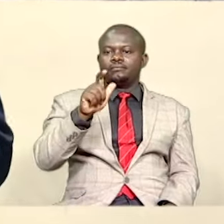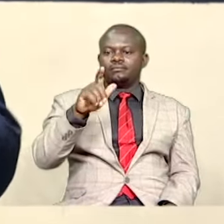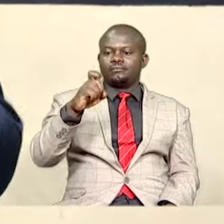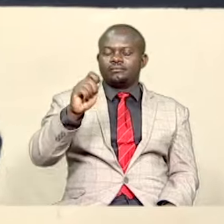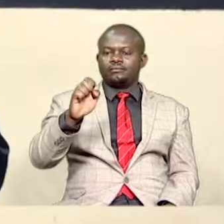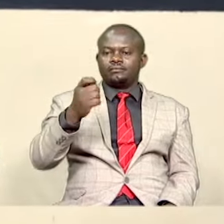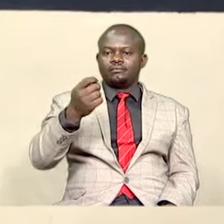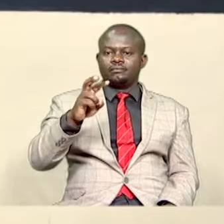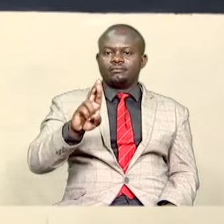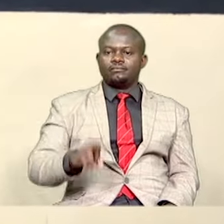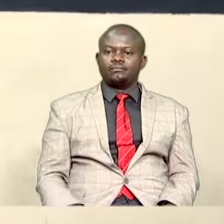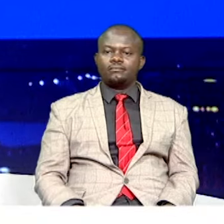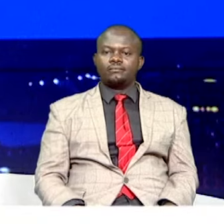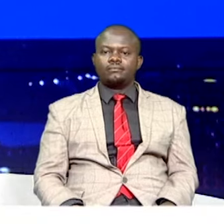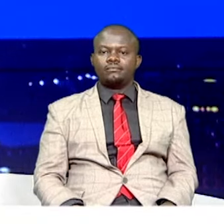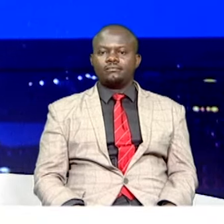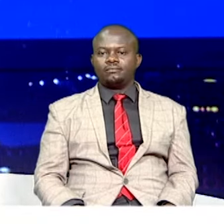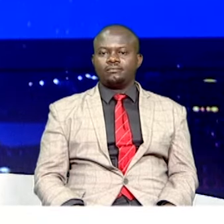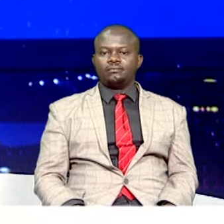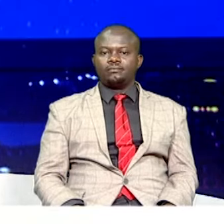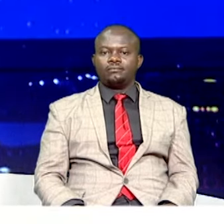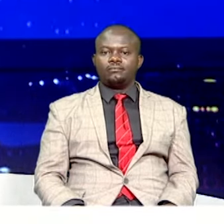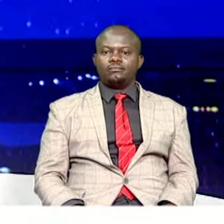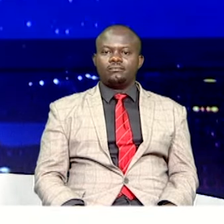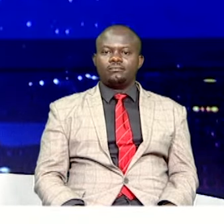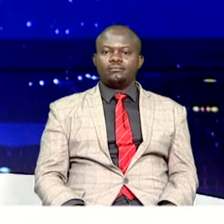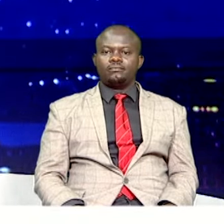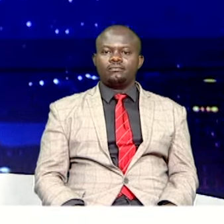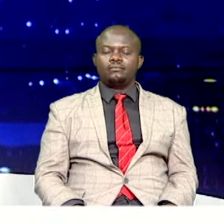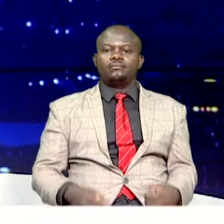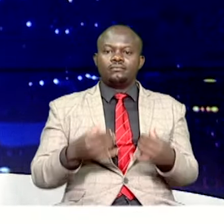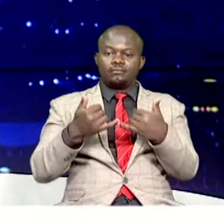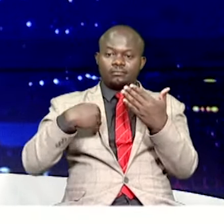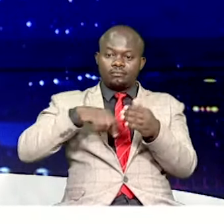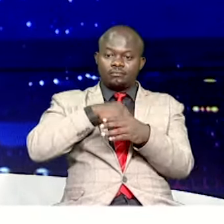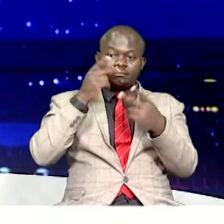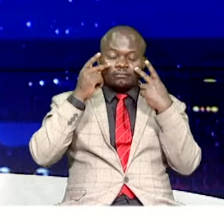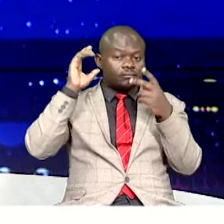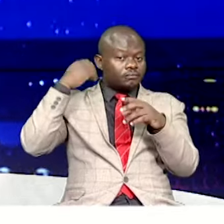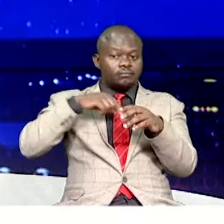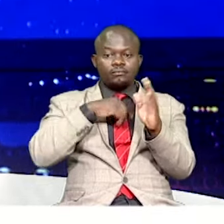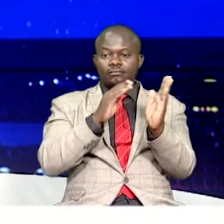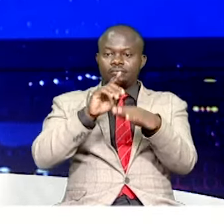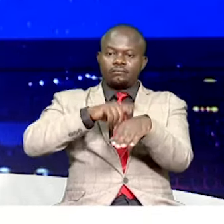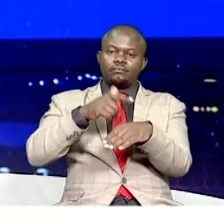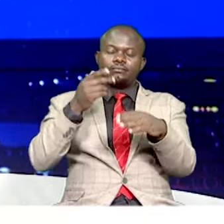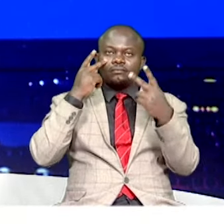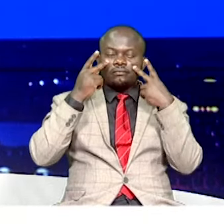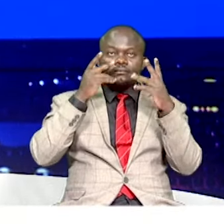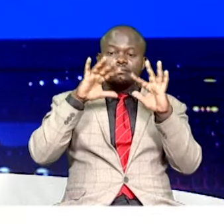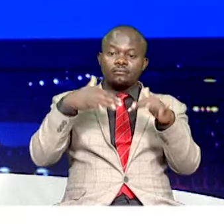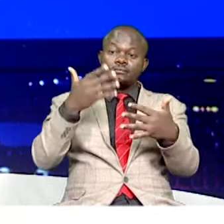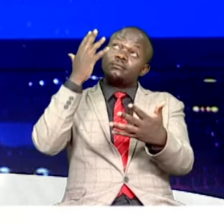Rwanda, Umujyi wa Kigali. Arakoze Kaberuka. Reka none muri aka kanya turiho amakuru ajyanye n'iteganyagihe, turebe uko ikirere